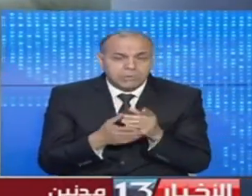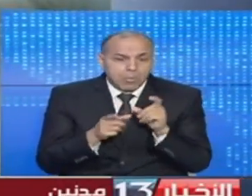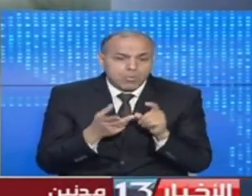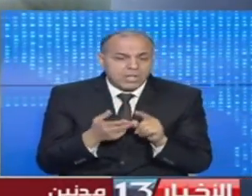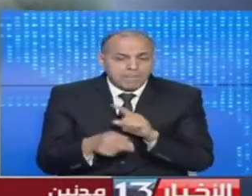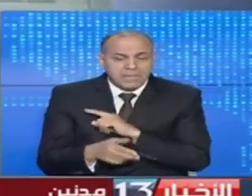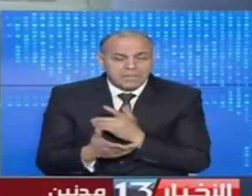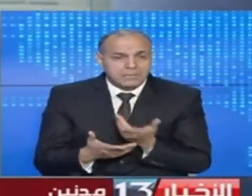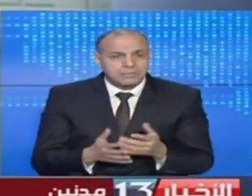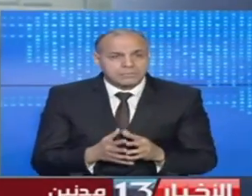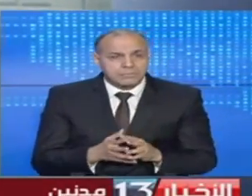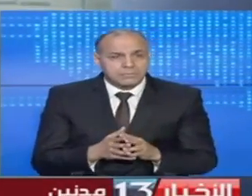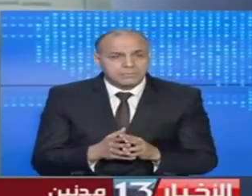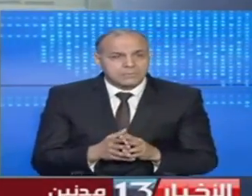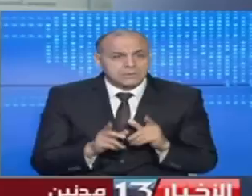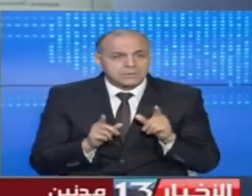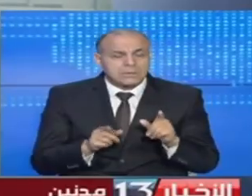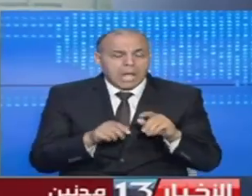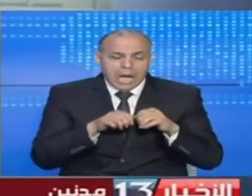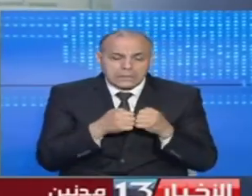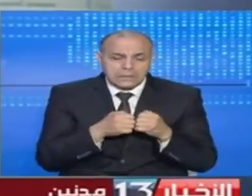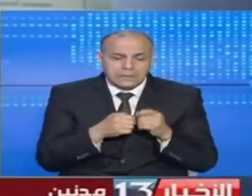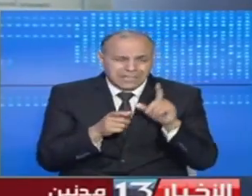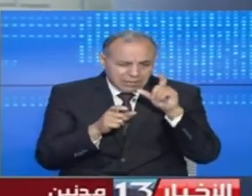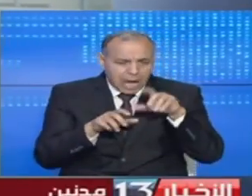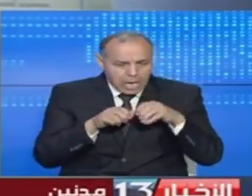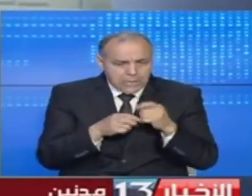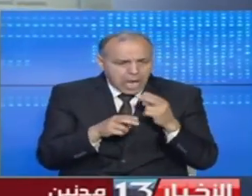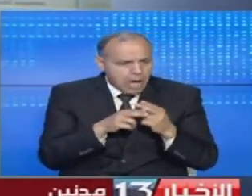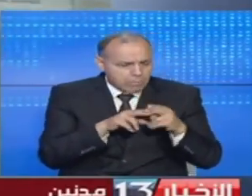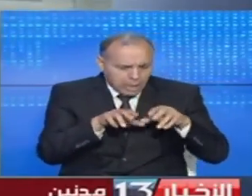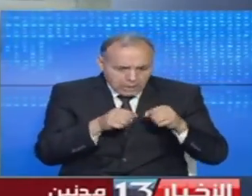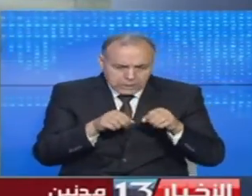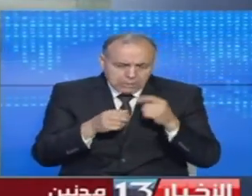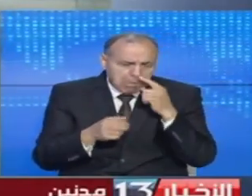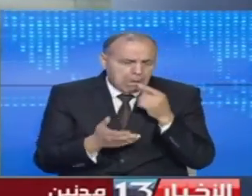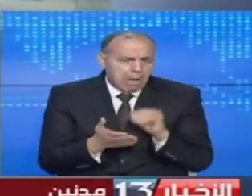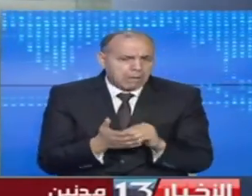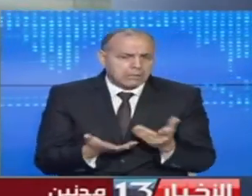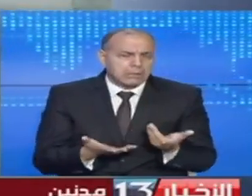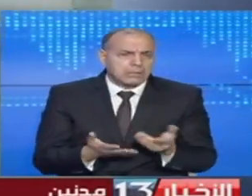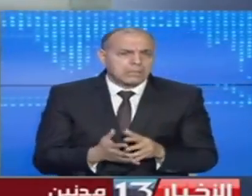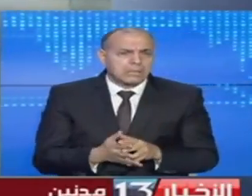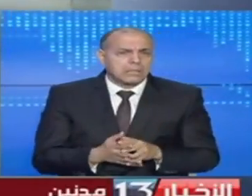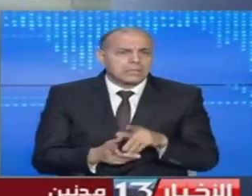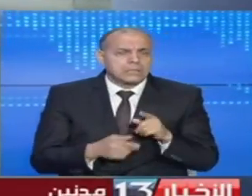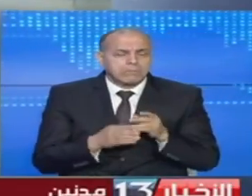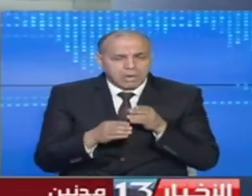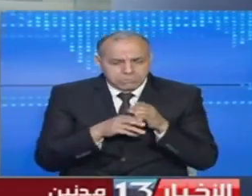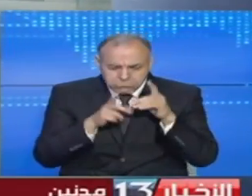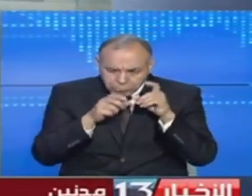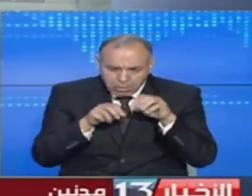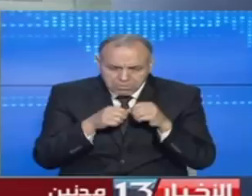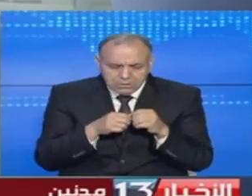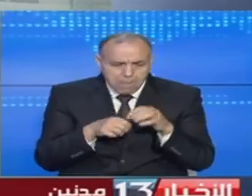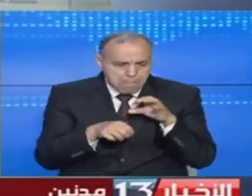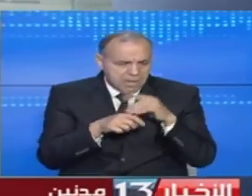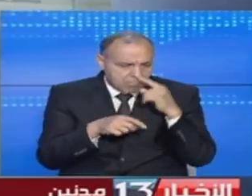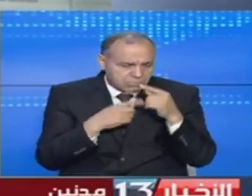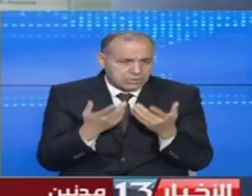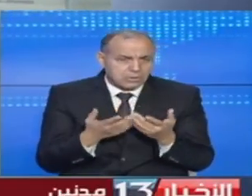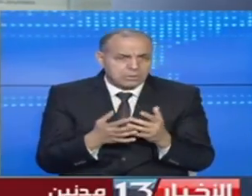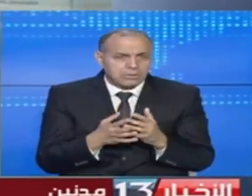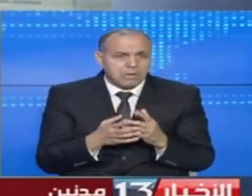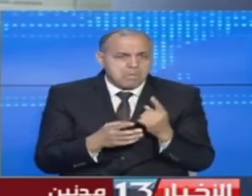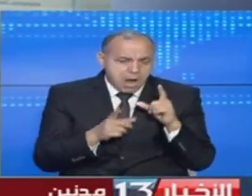هنا في مدنيين ويقولوا انا عندي معناه عندما مستحيل